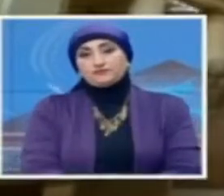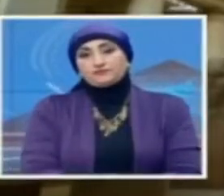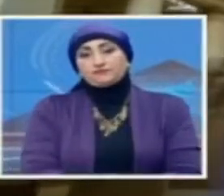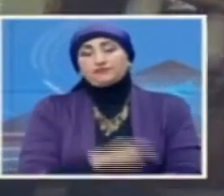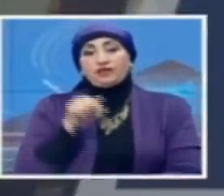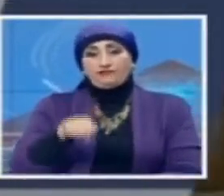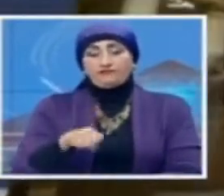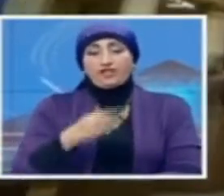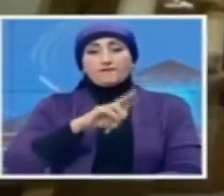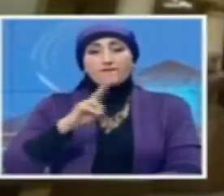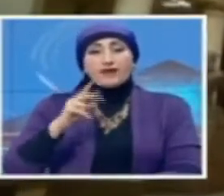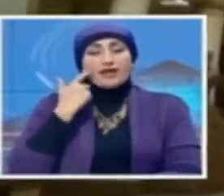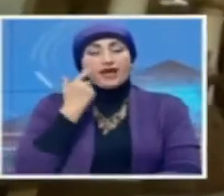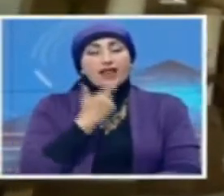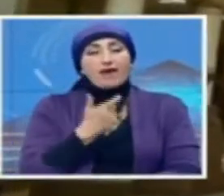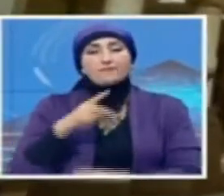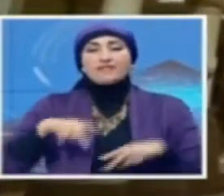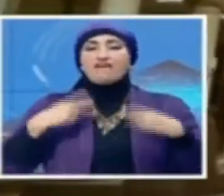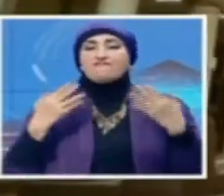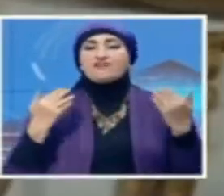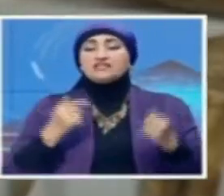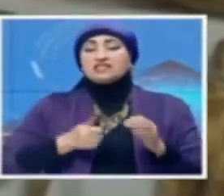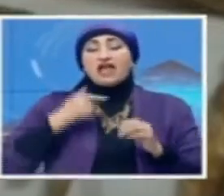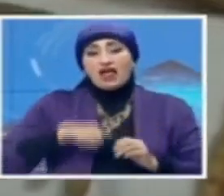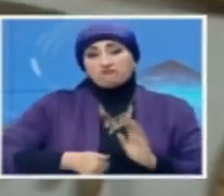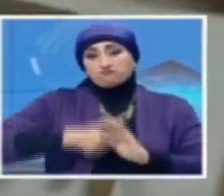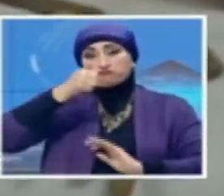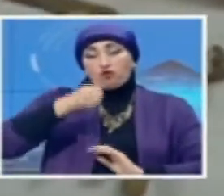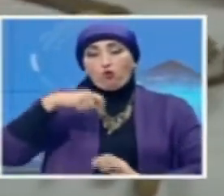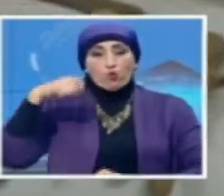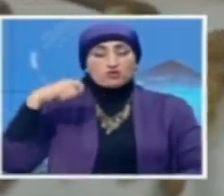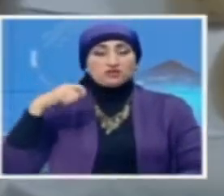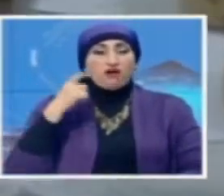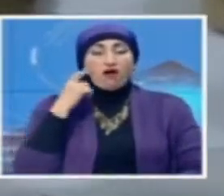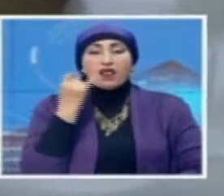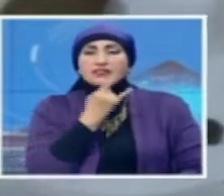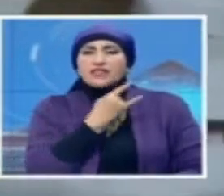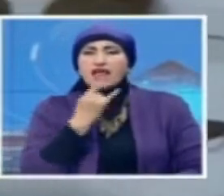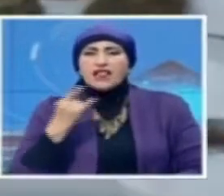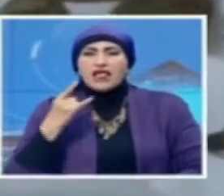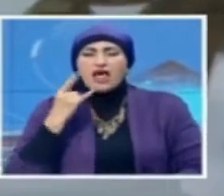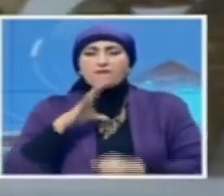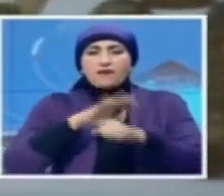وفي مجال الأمن السياحي، نجحت أجهزة وزارة الداخلية في ضبط